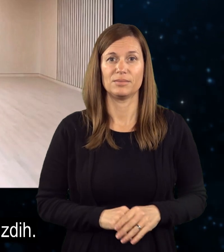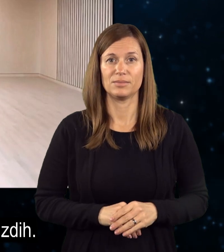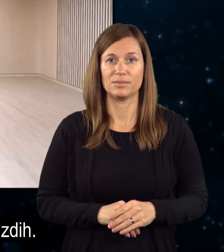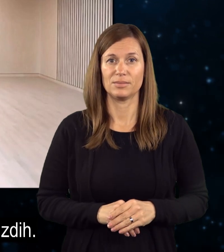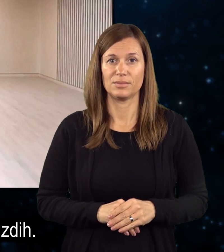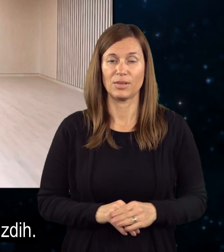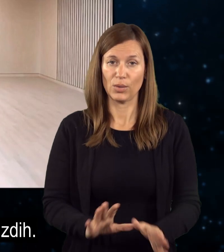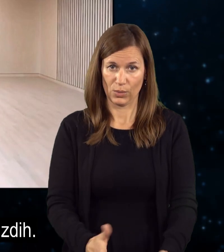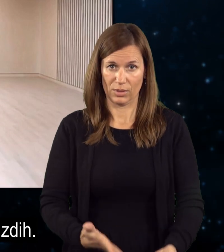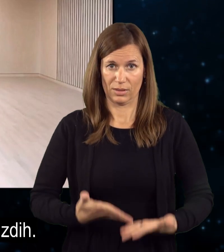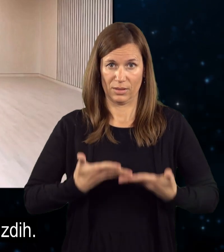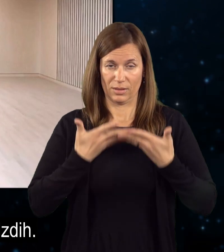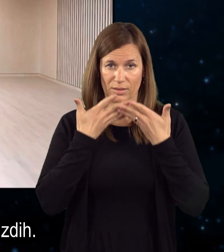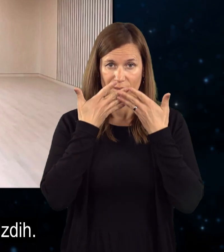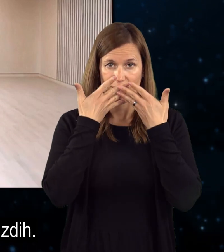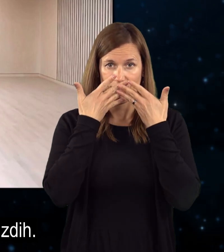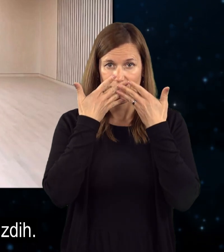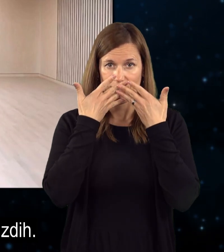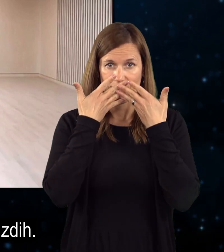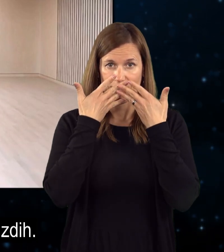dol. Vdih,